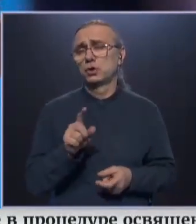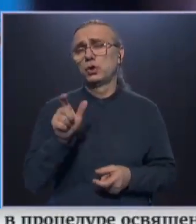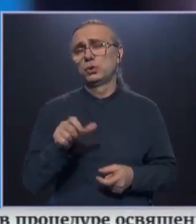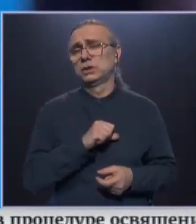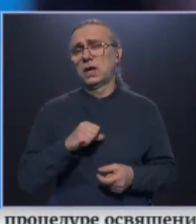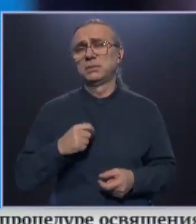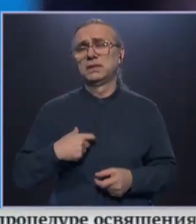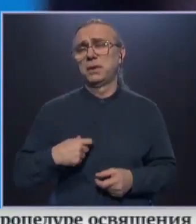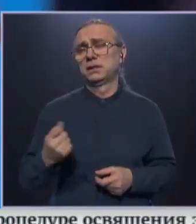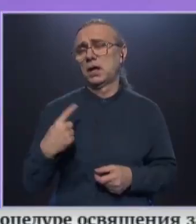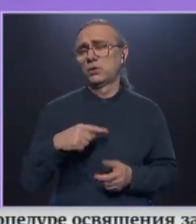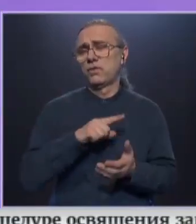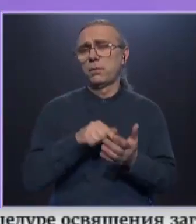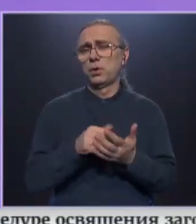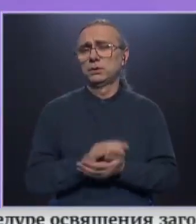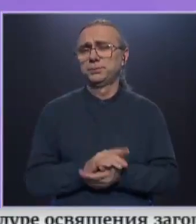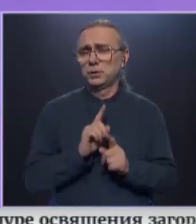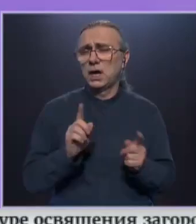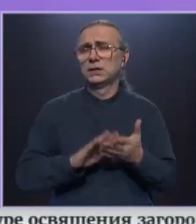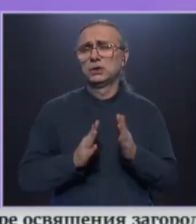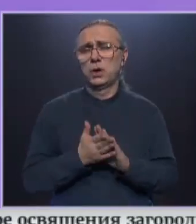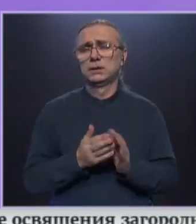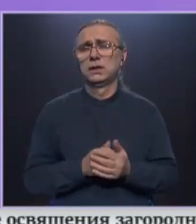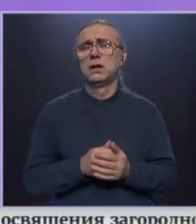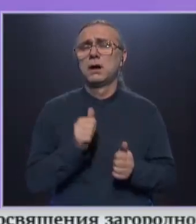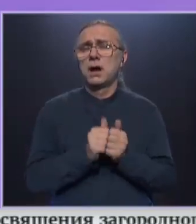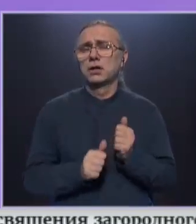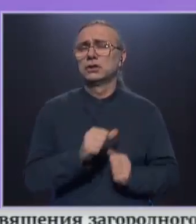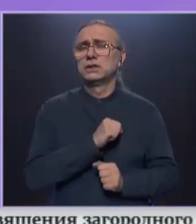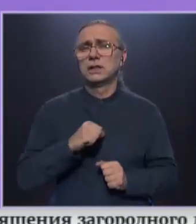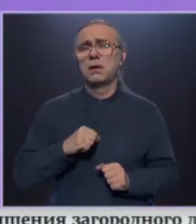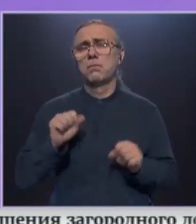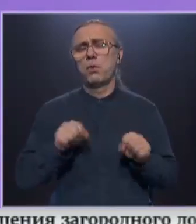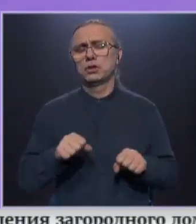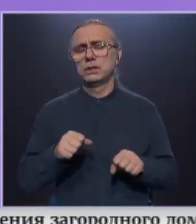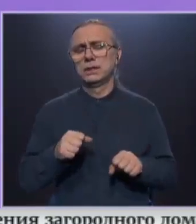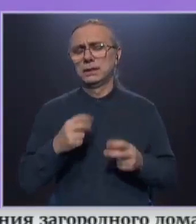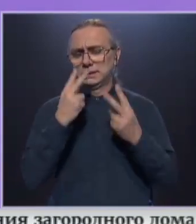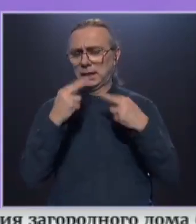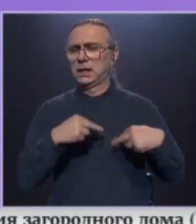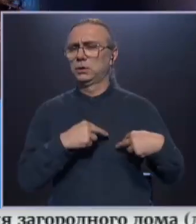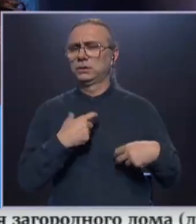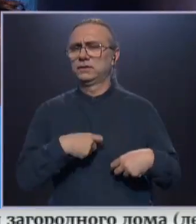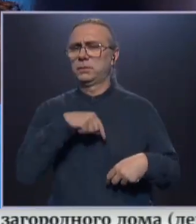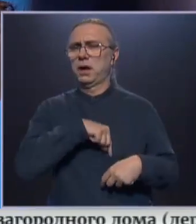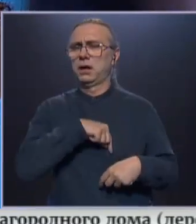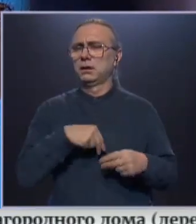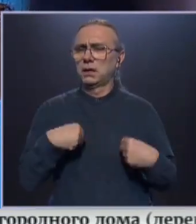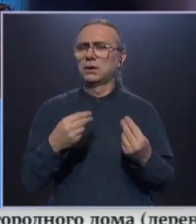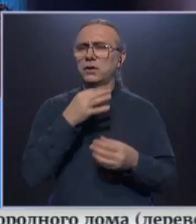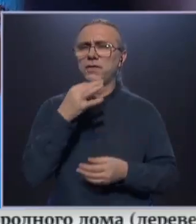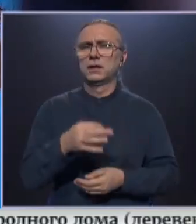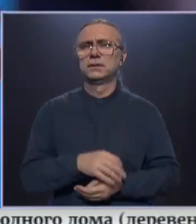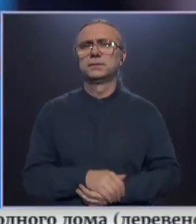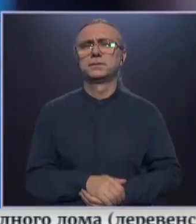Здесь вот как раз такая уникальная ситуация, когда каждый сам может себе, да, заглянув в себя пристально, дать ответ. Да, и мне